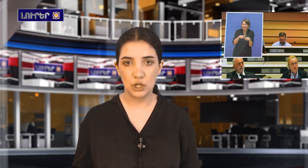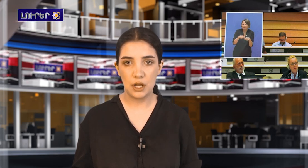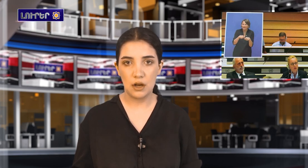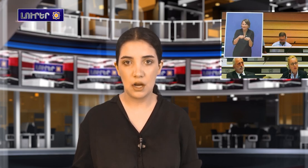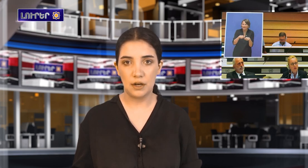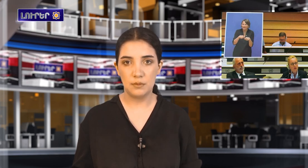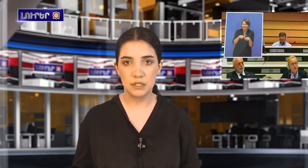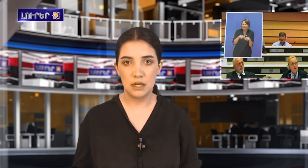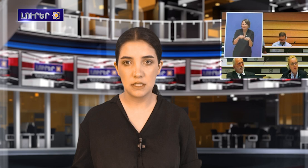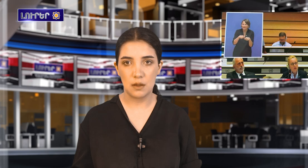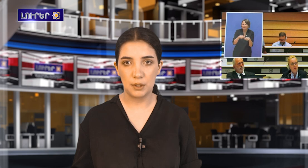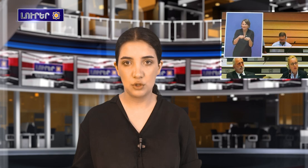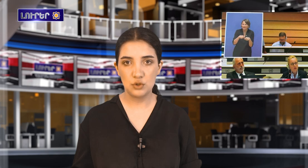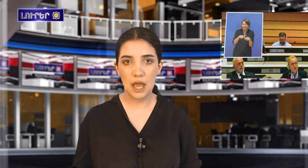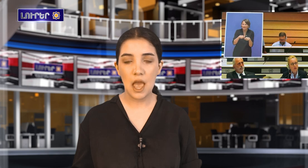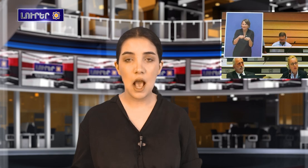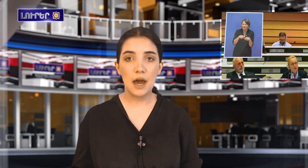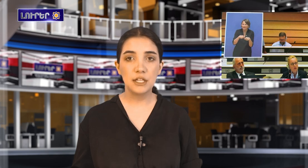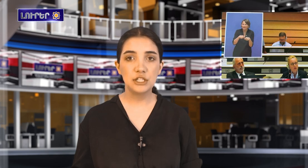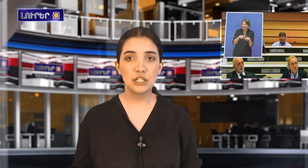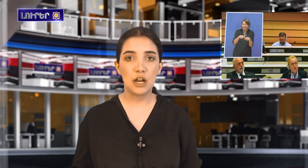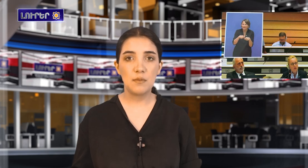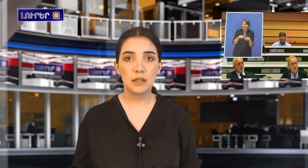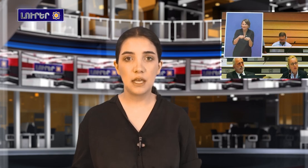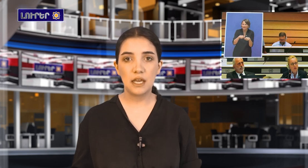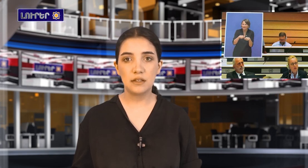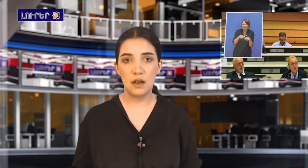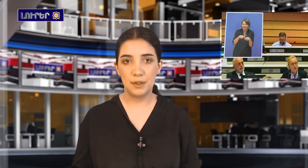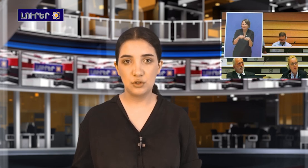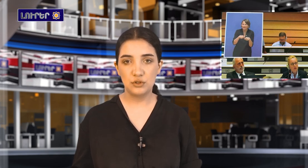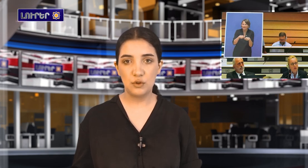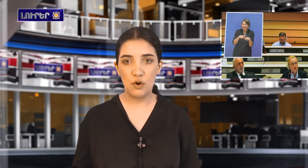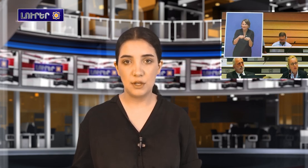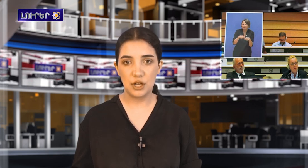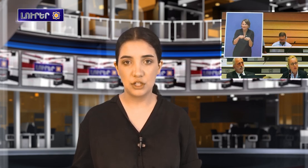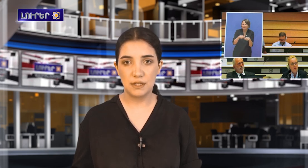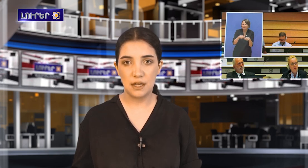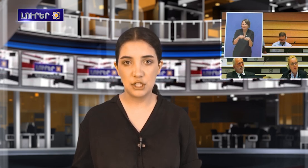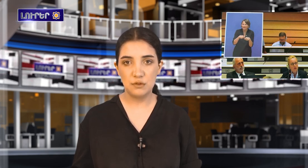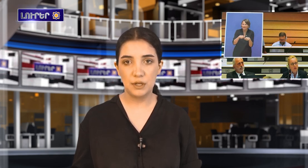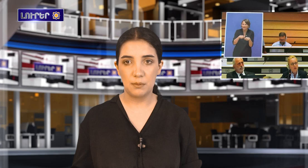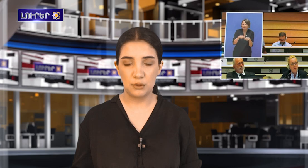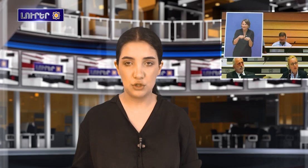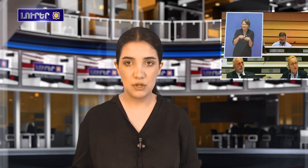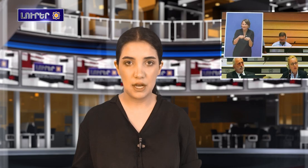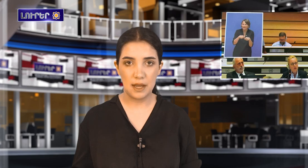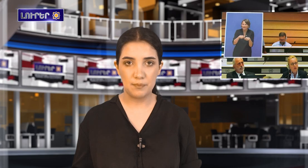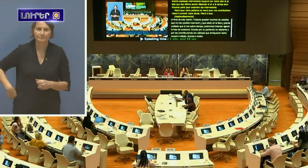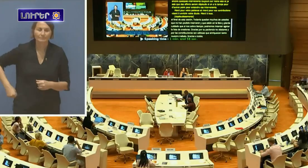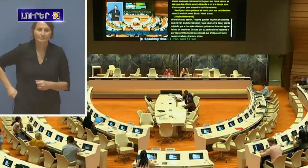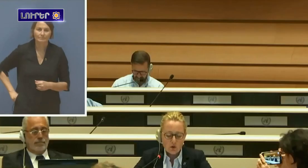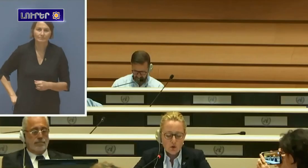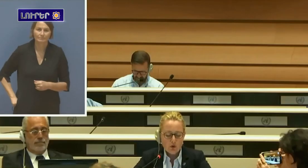որը շարունակական Արևմտյան Հայաստան պետությունն է, առաջին աշխարհամարտային ետք այլ պետությունների կողմէ ճանաչված առաջին բնիկ պետություններեն